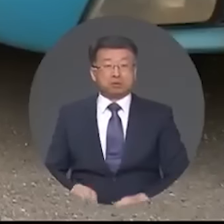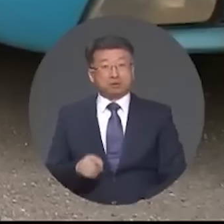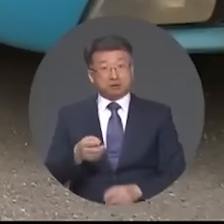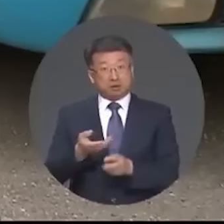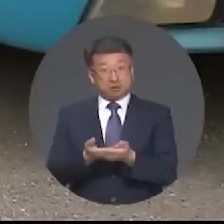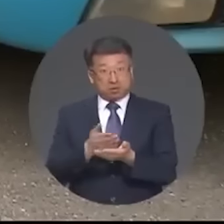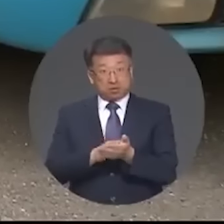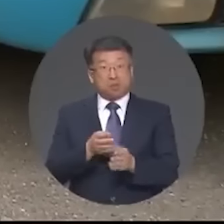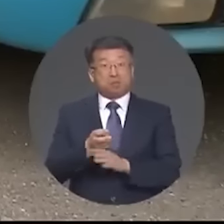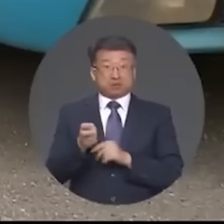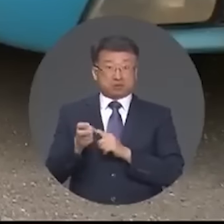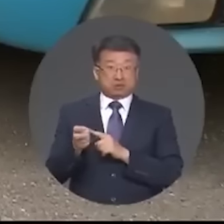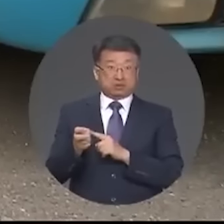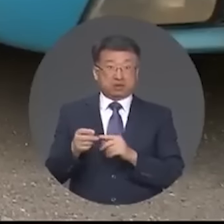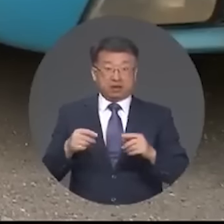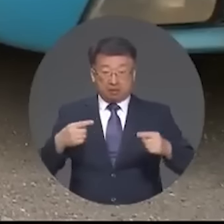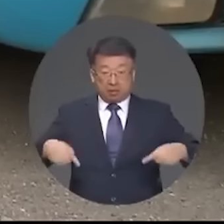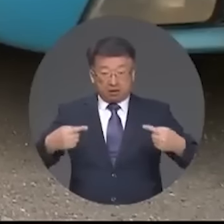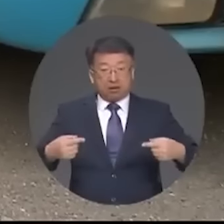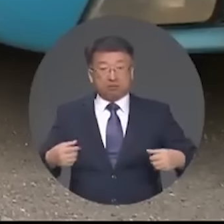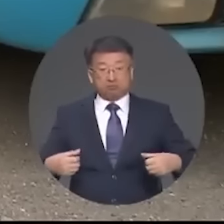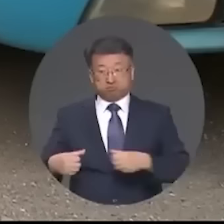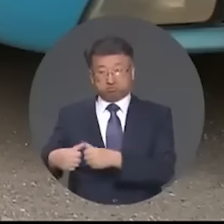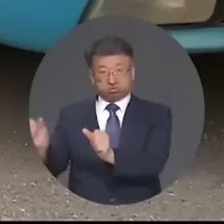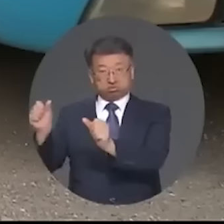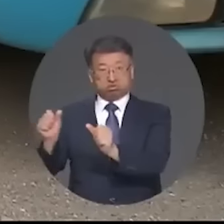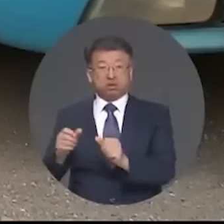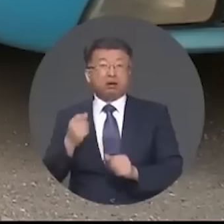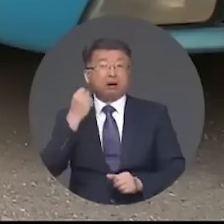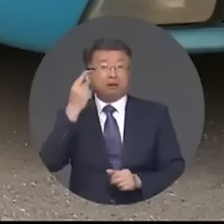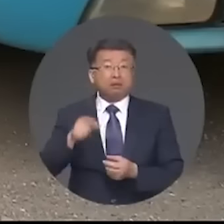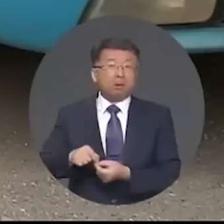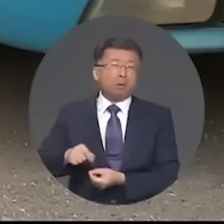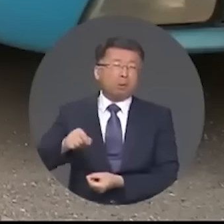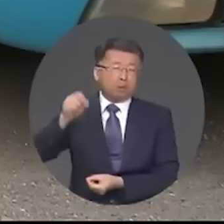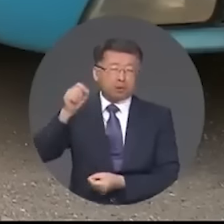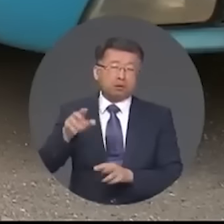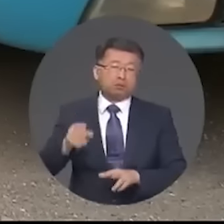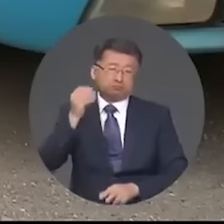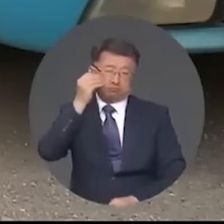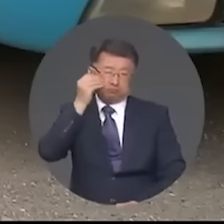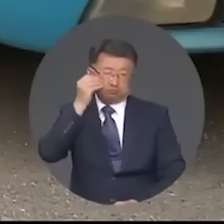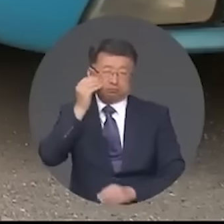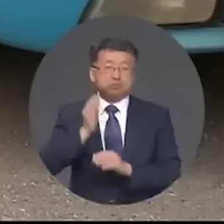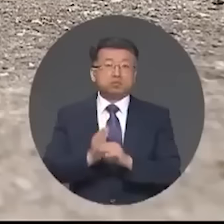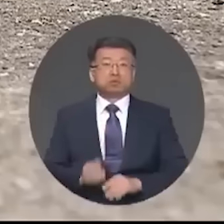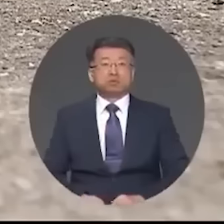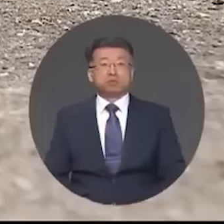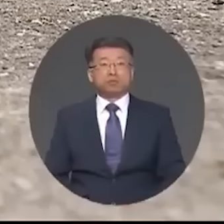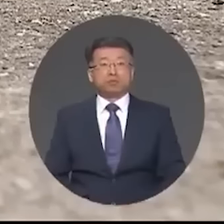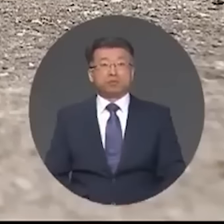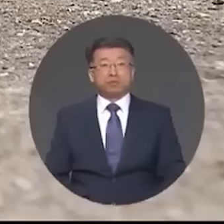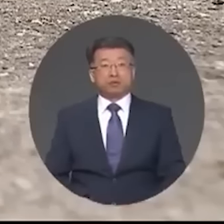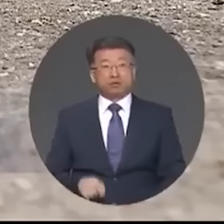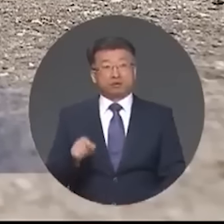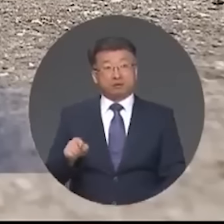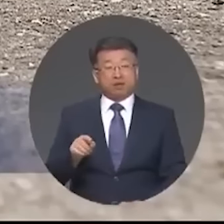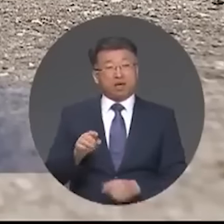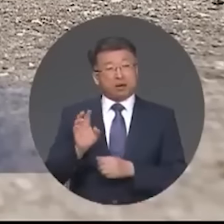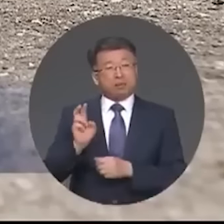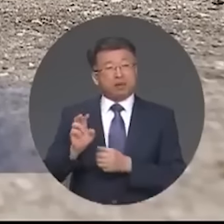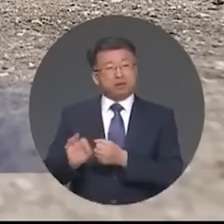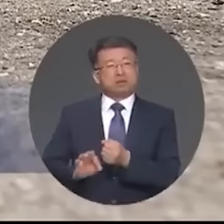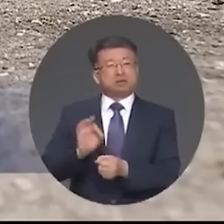캠핑카로 개조된 버스인데요. 바퀴에 바람이 빠진 채로 한 달도 넘게 이 자리에 그대로 있습니다. 이 애 같은 경우는 10년